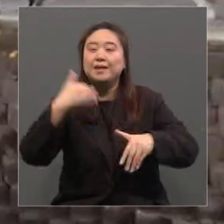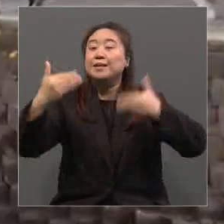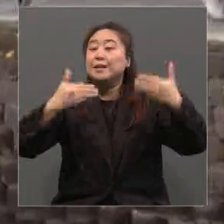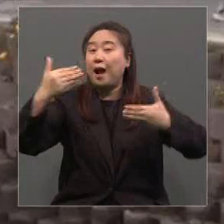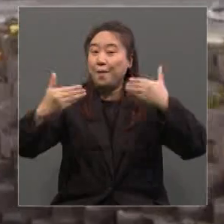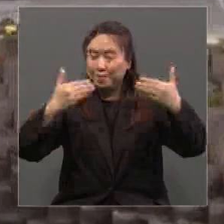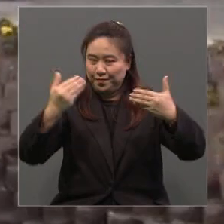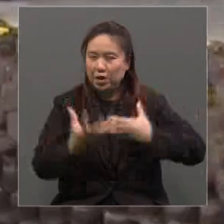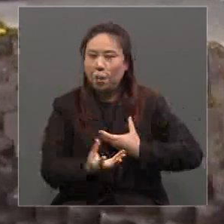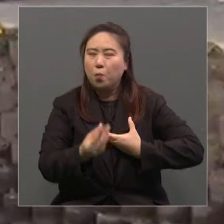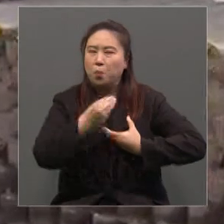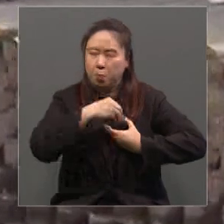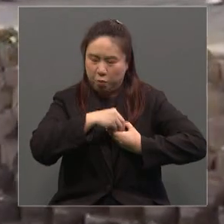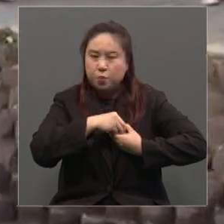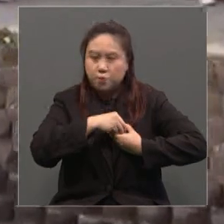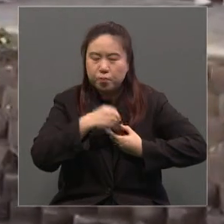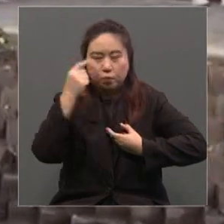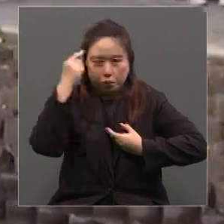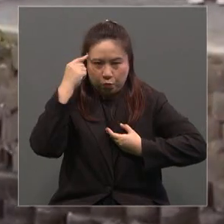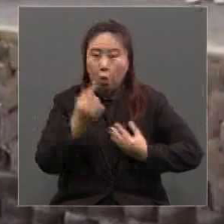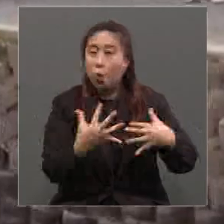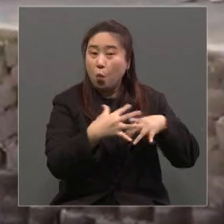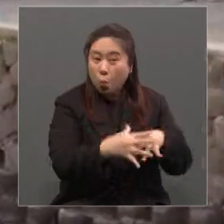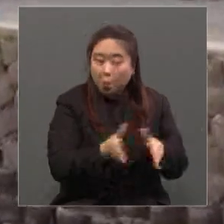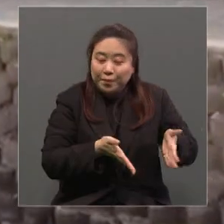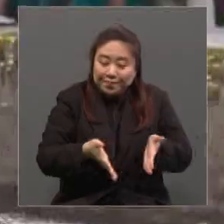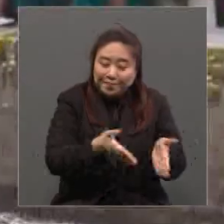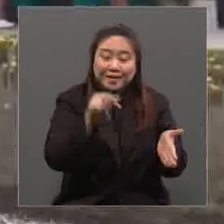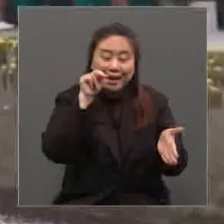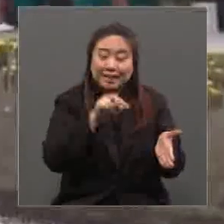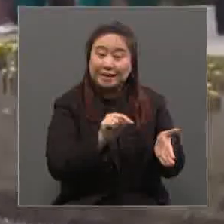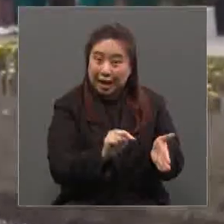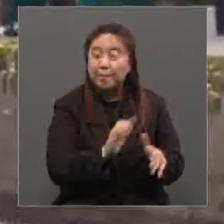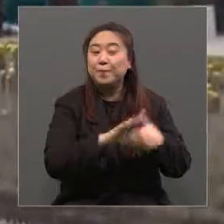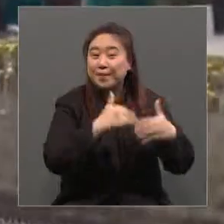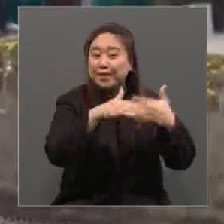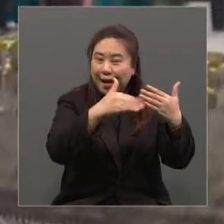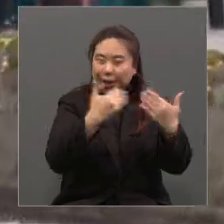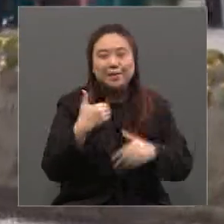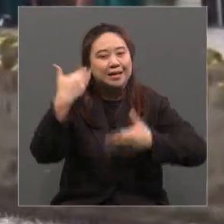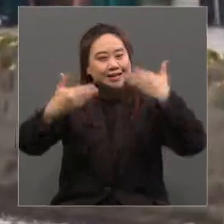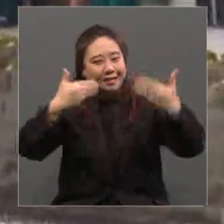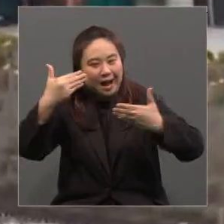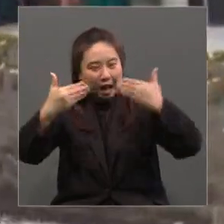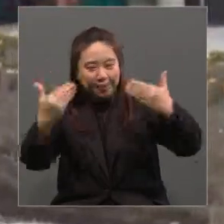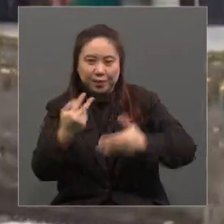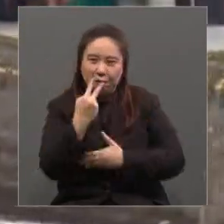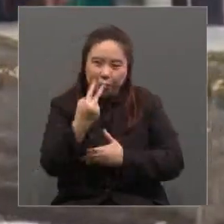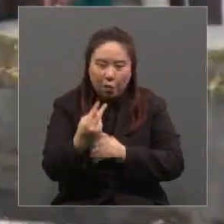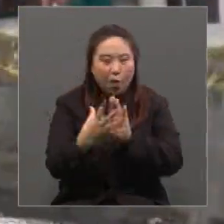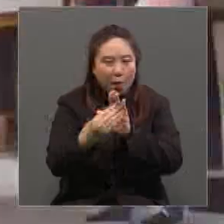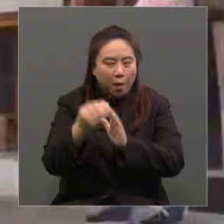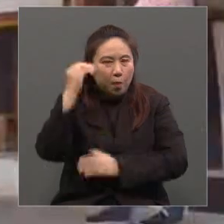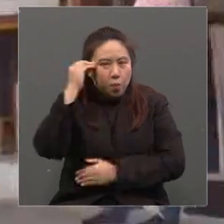กฝังจิตสำนึกการมีส่วนร่วมในการอนุรักษ์และพัฒนาคลองแม่ข่ารวมทั้งกิจกรรมนักสืบสายน้ำที่ให้ความ